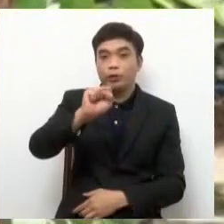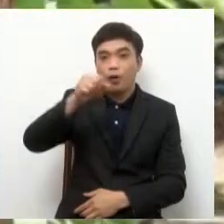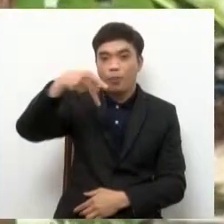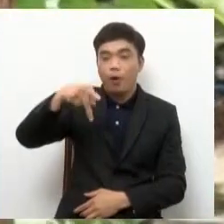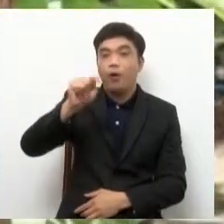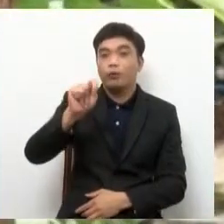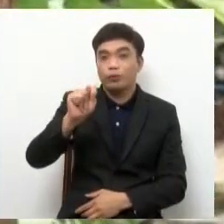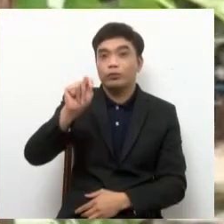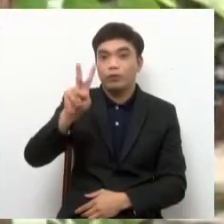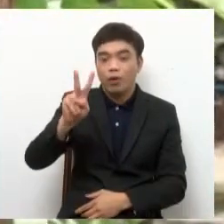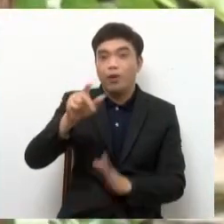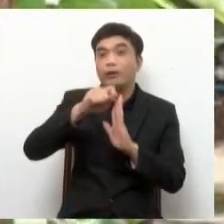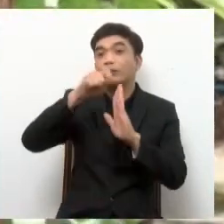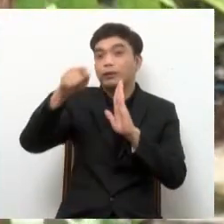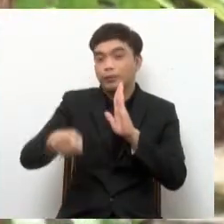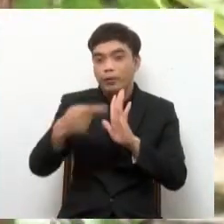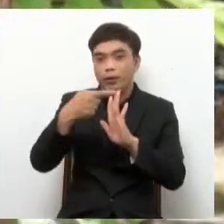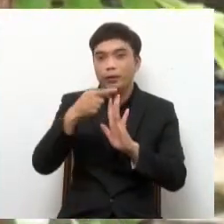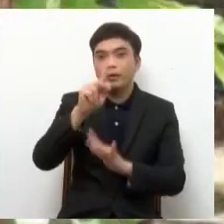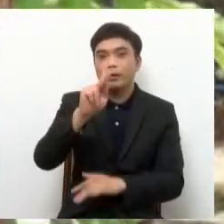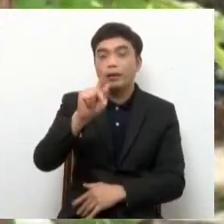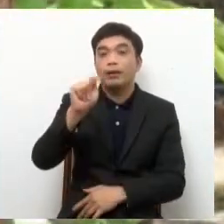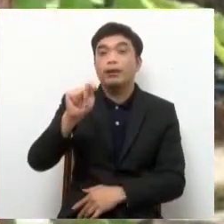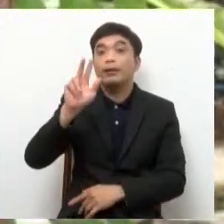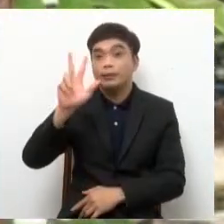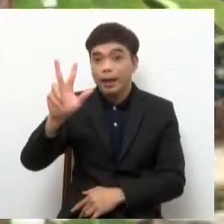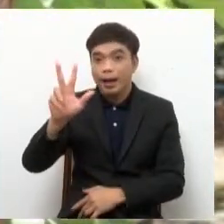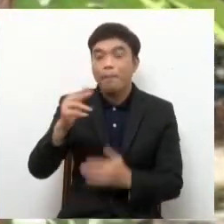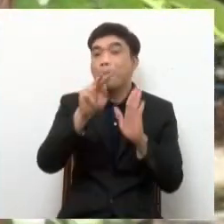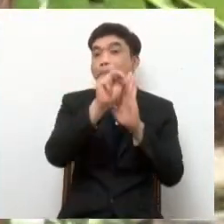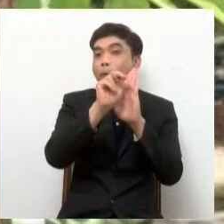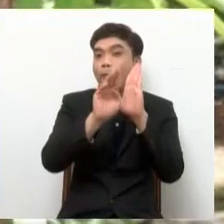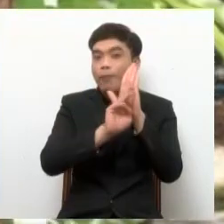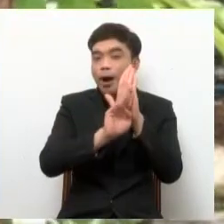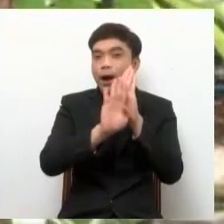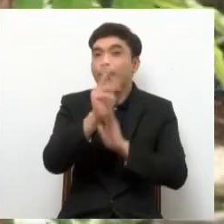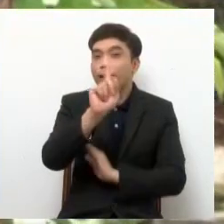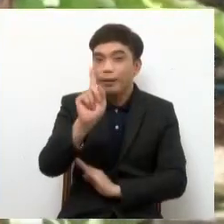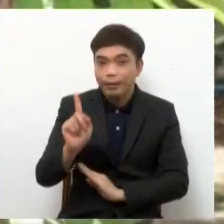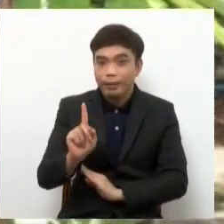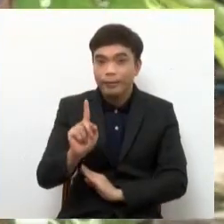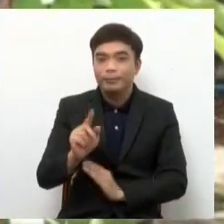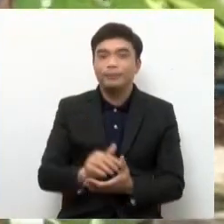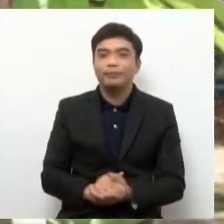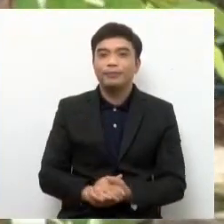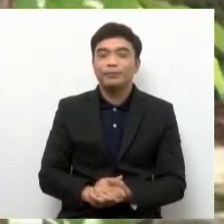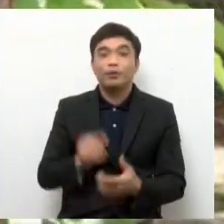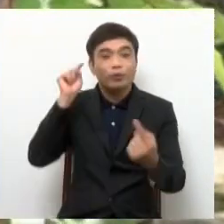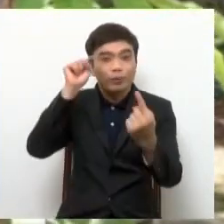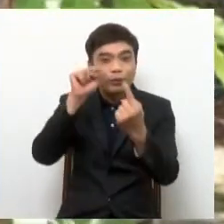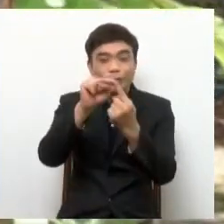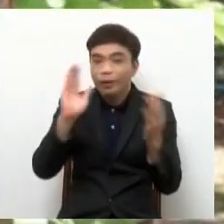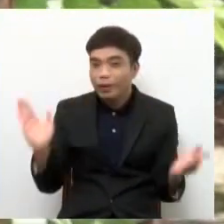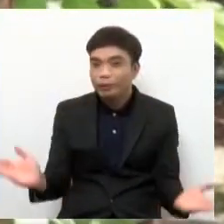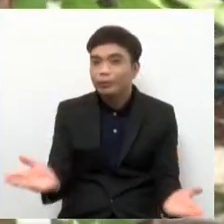ถมศึกษานครราชสีมาเขต3ค่ะก็มีนโยบายนะคะมีจุดเน้นในเรื่องของการส่งเสริมแล้ว